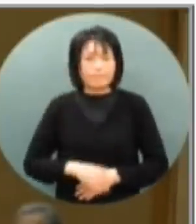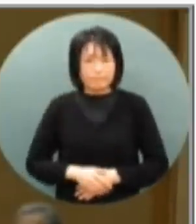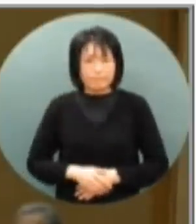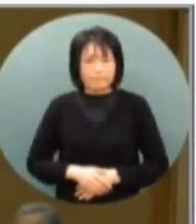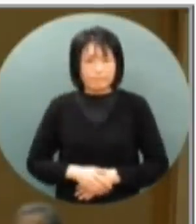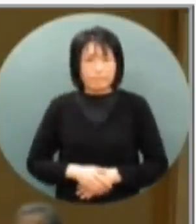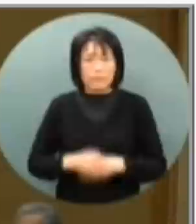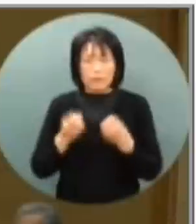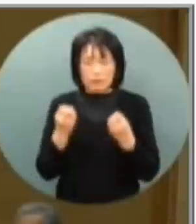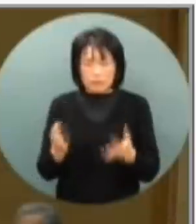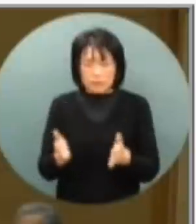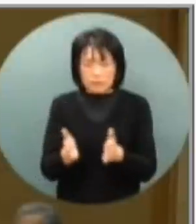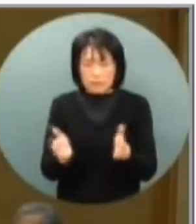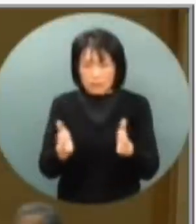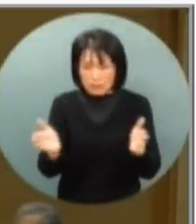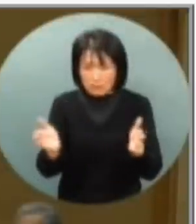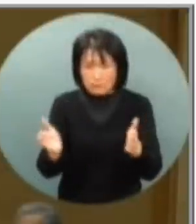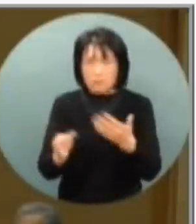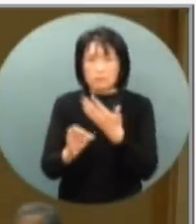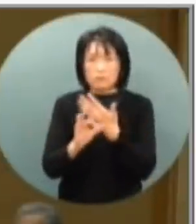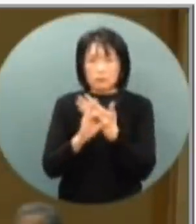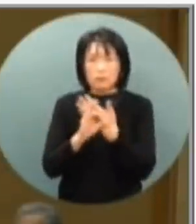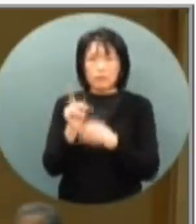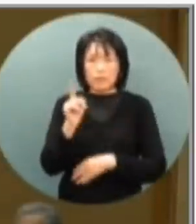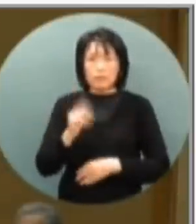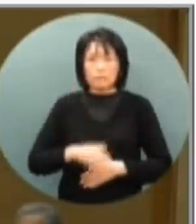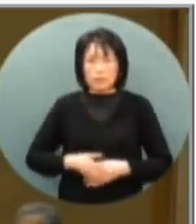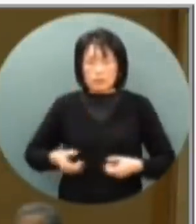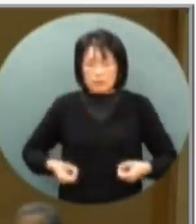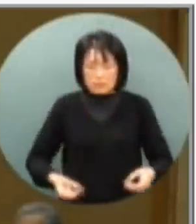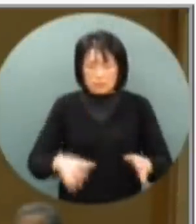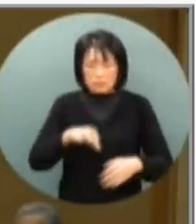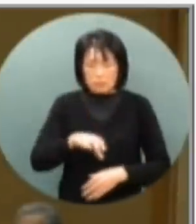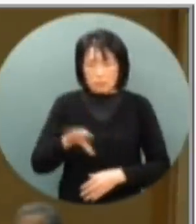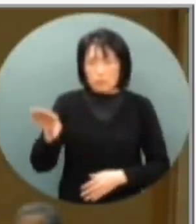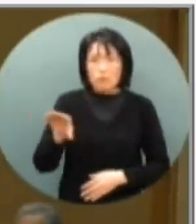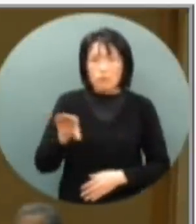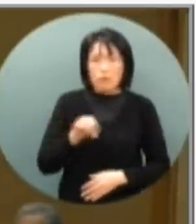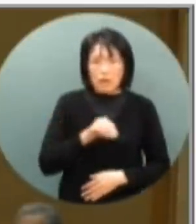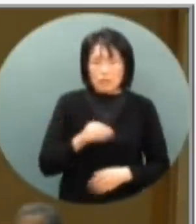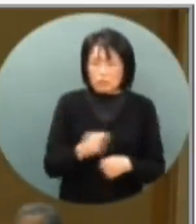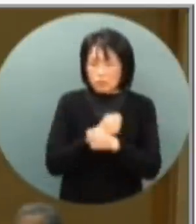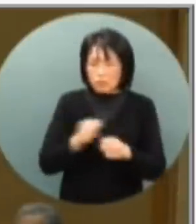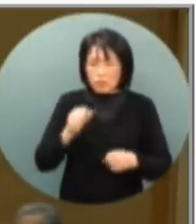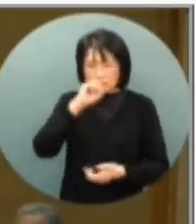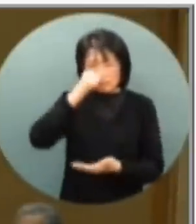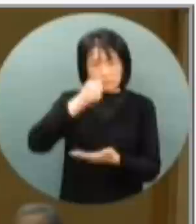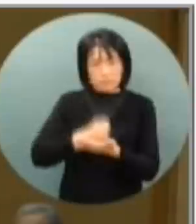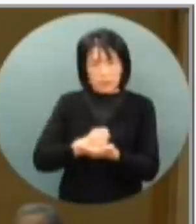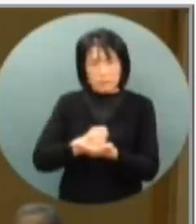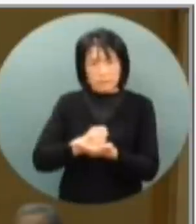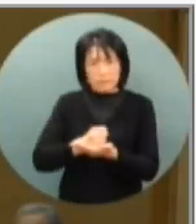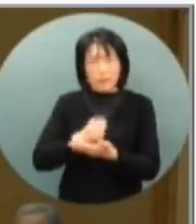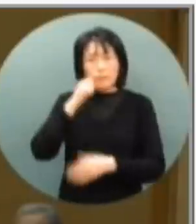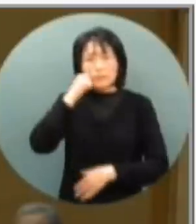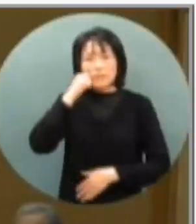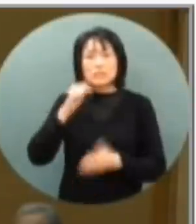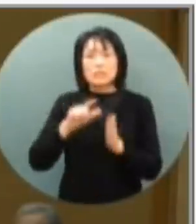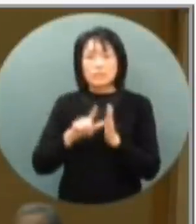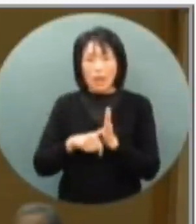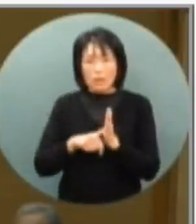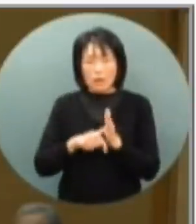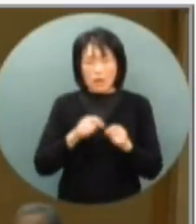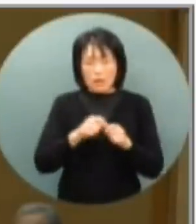開を、例えば里帰り事業が実現できなかったらですね、長